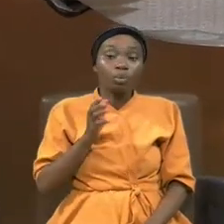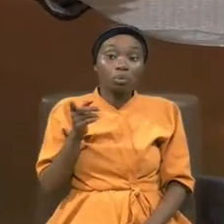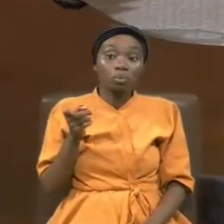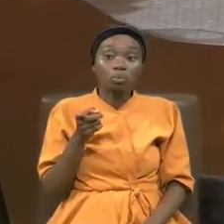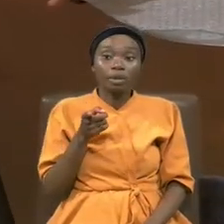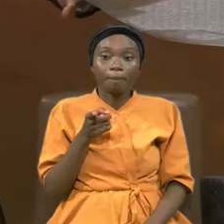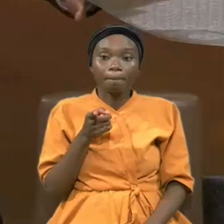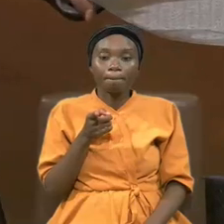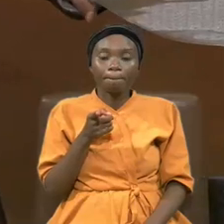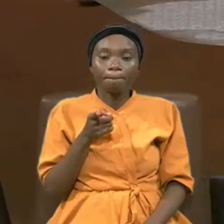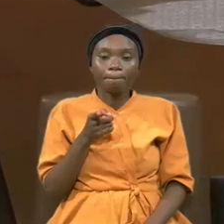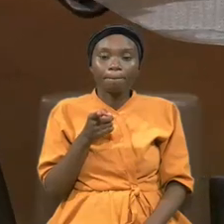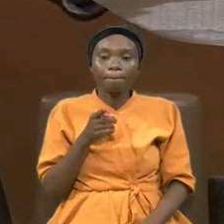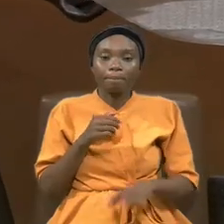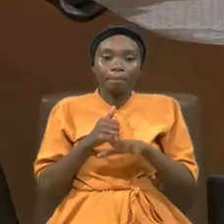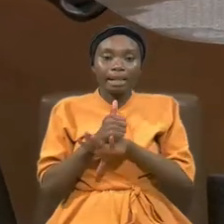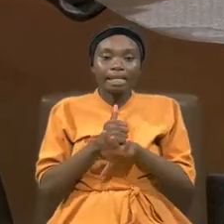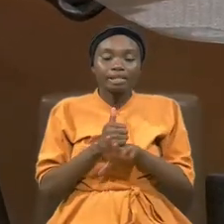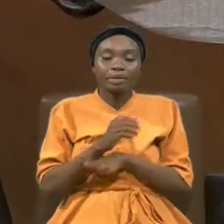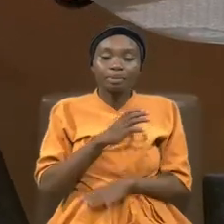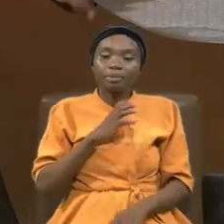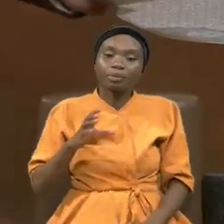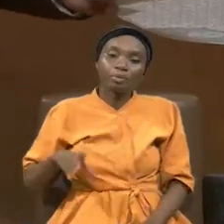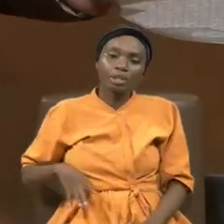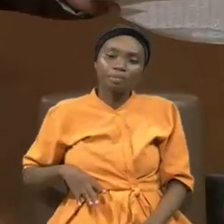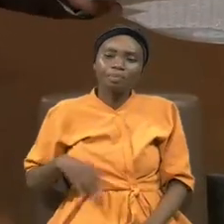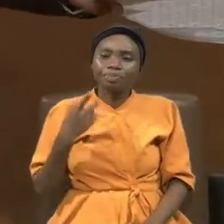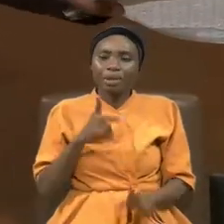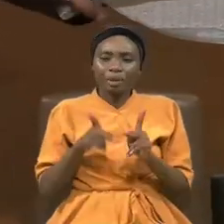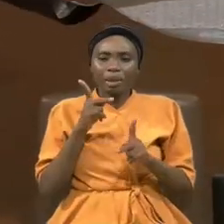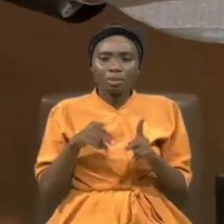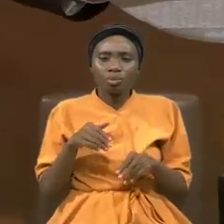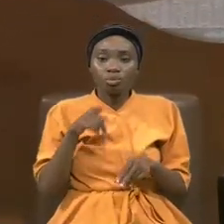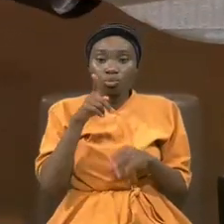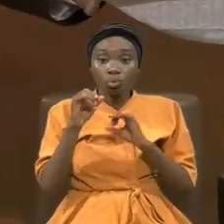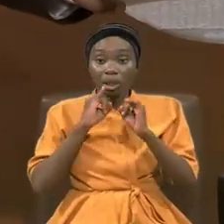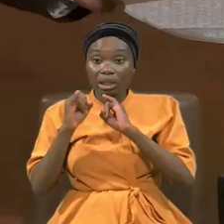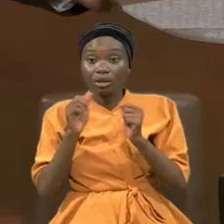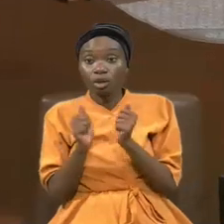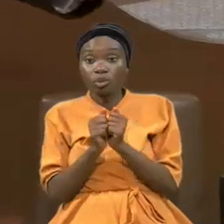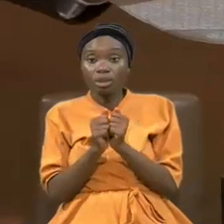honoreront-ils Christ ou blasphémeront-ils Christ? Les gens avec qui